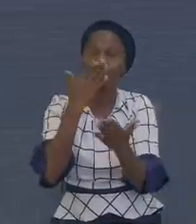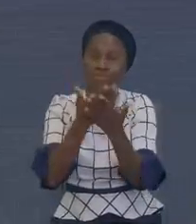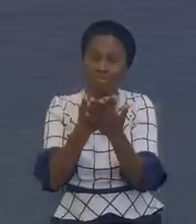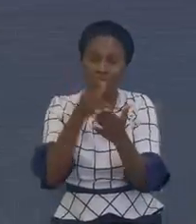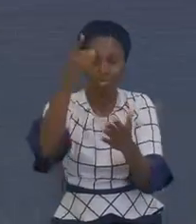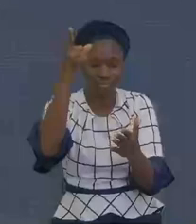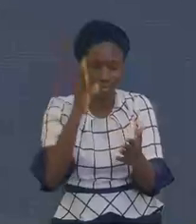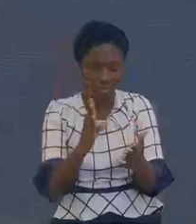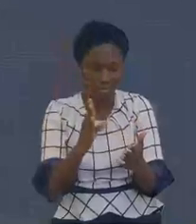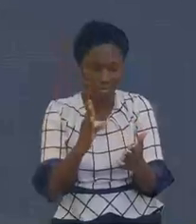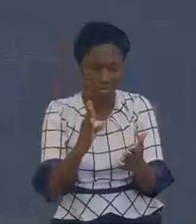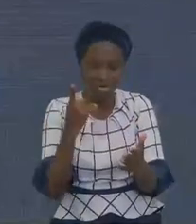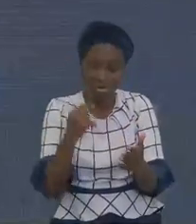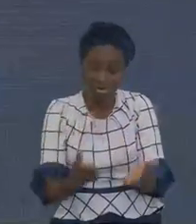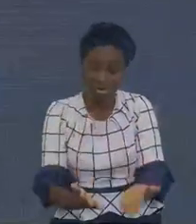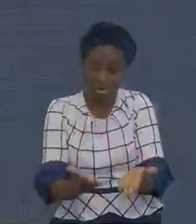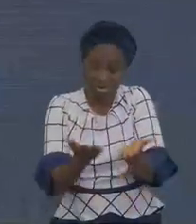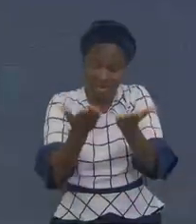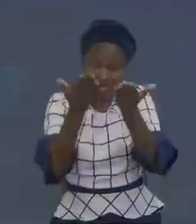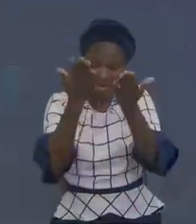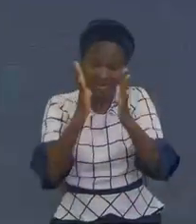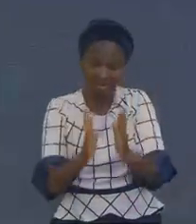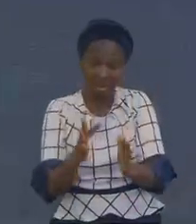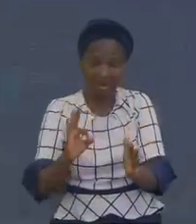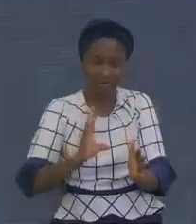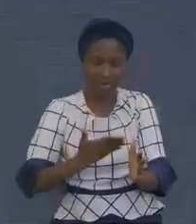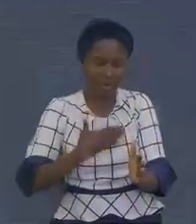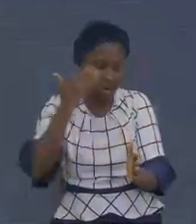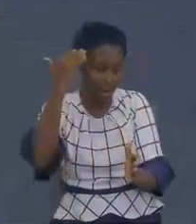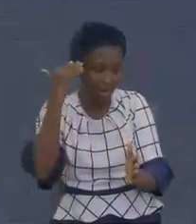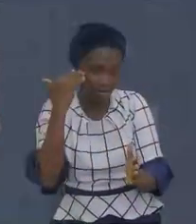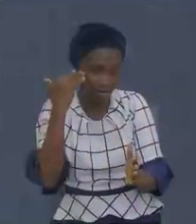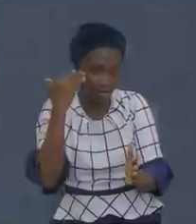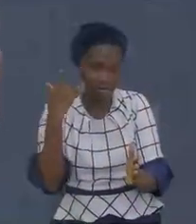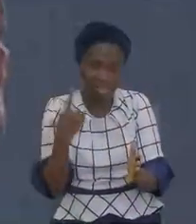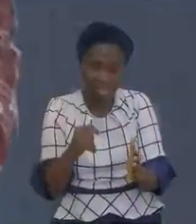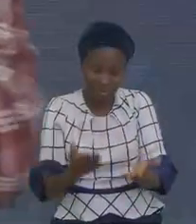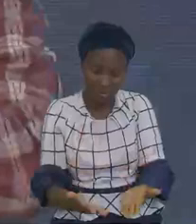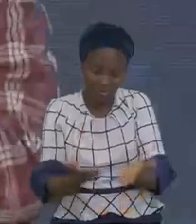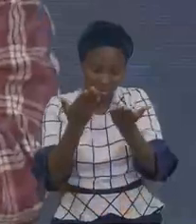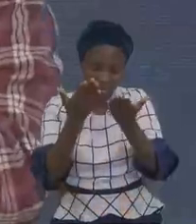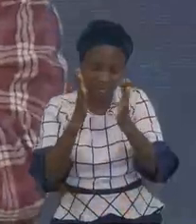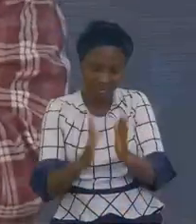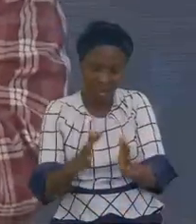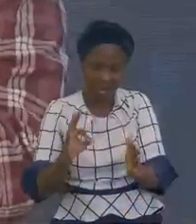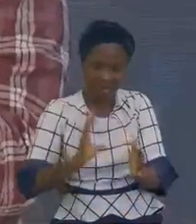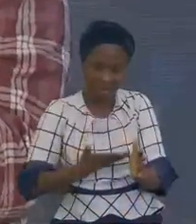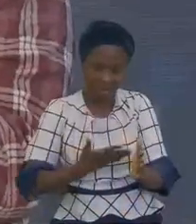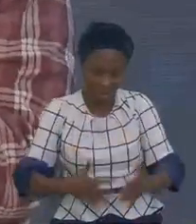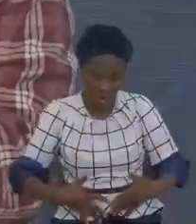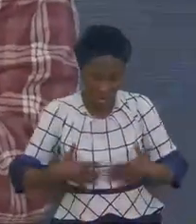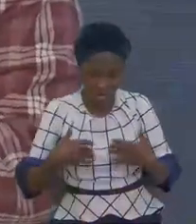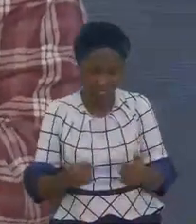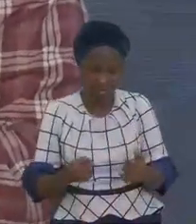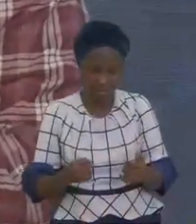nos têtes. C'est toi qui élèves nos vies. C'est toi qui élèves